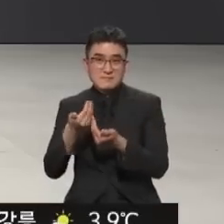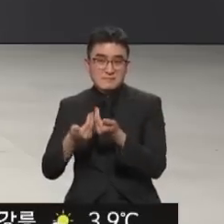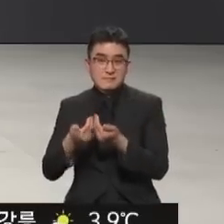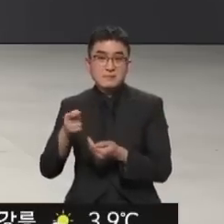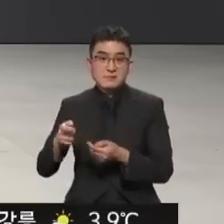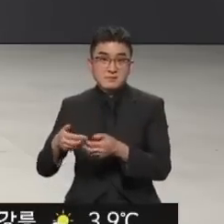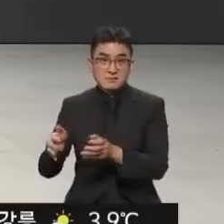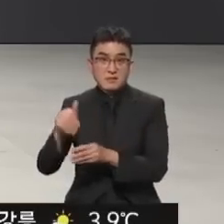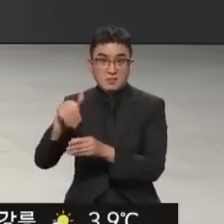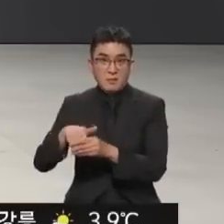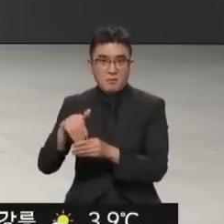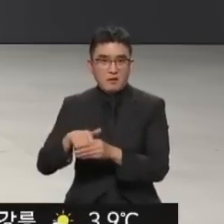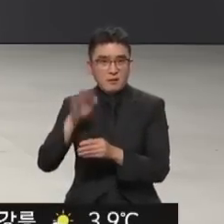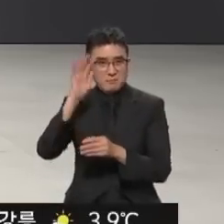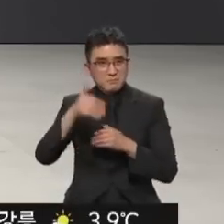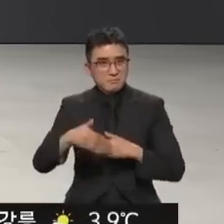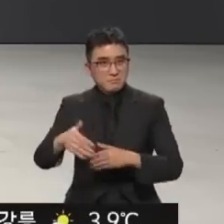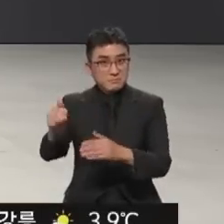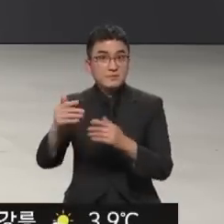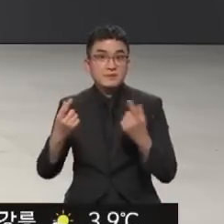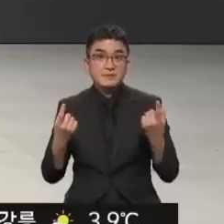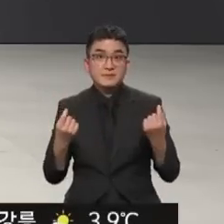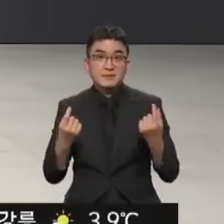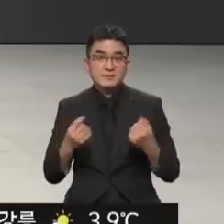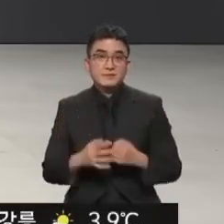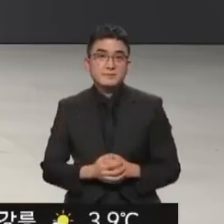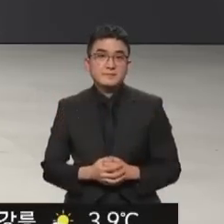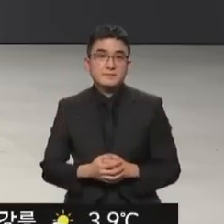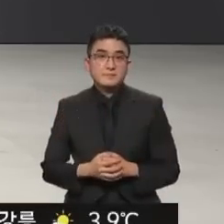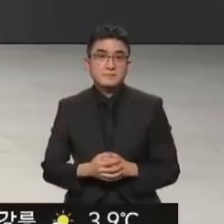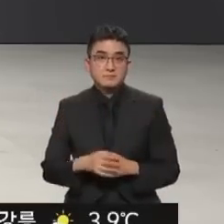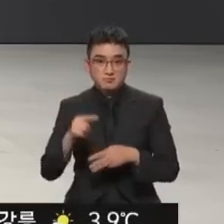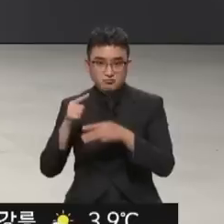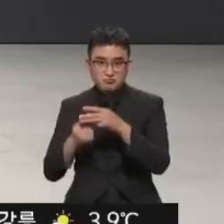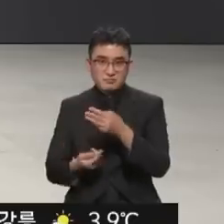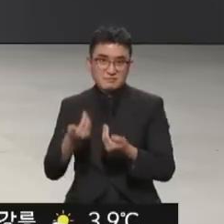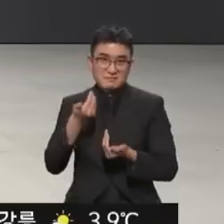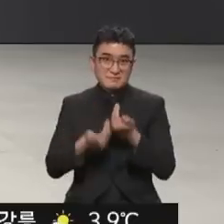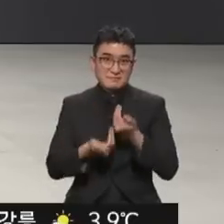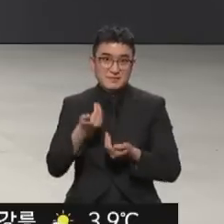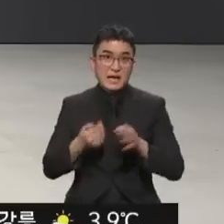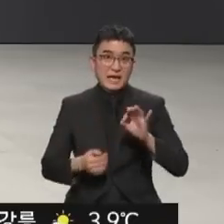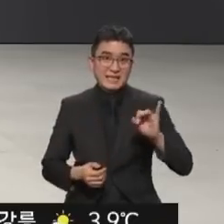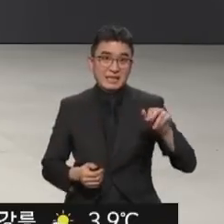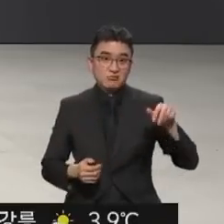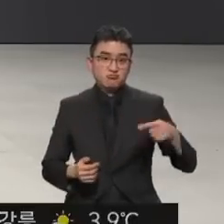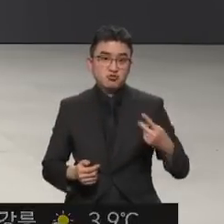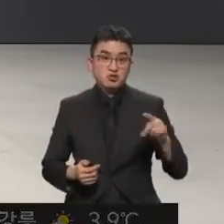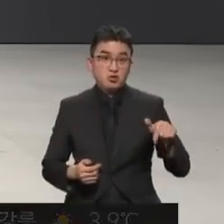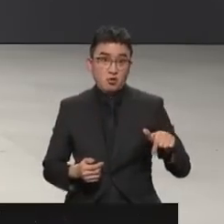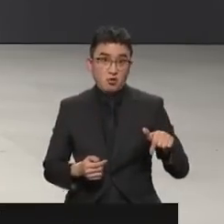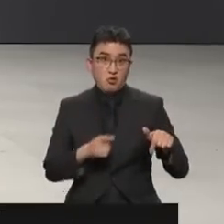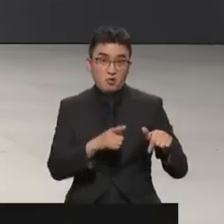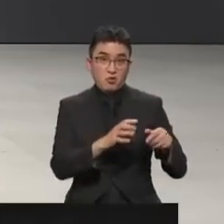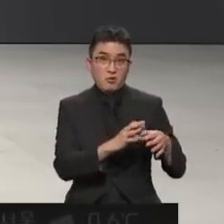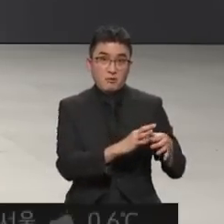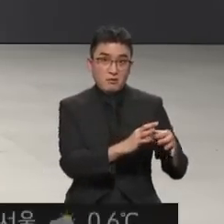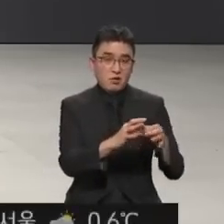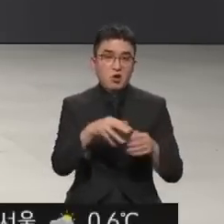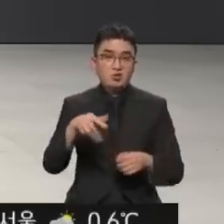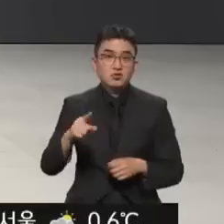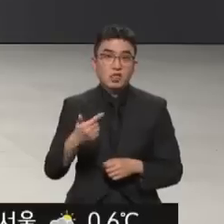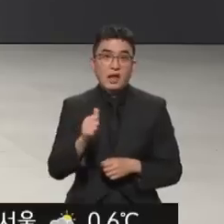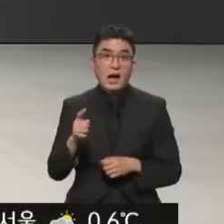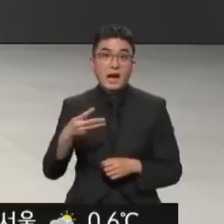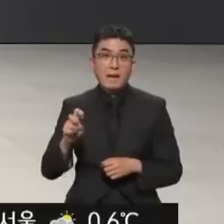모습인 듯합니다. 윤석열 대통령과 정면으로 각을 세웠던 이준석 전 대표와 가까운 천하람 혁신위원도 당대표 출마 의사를